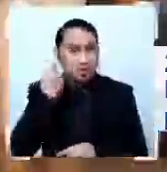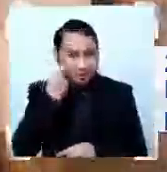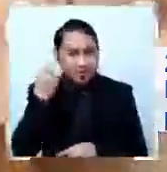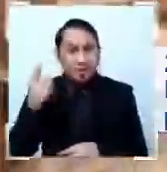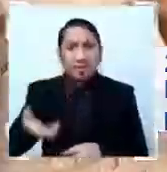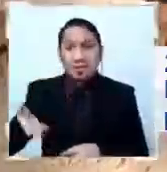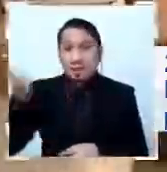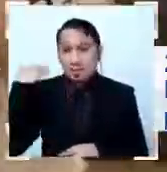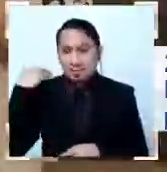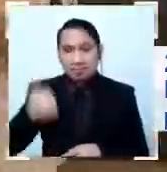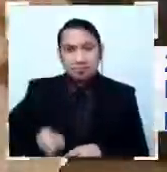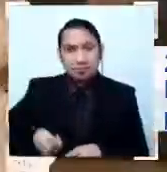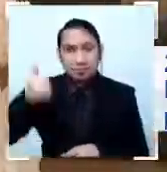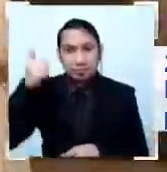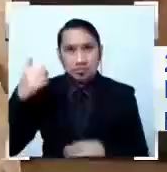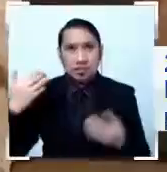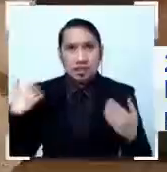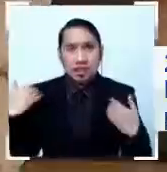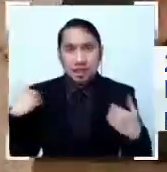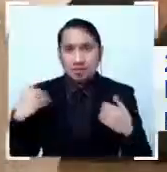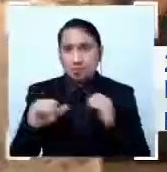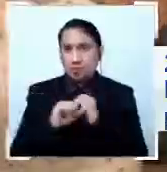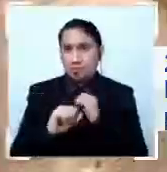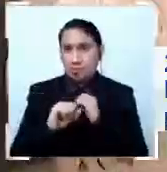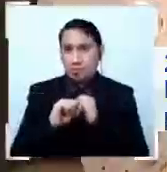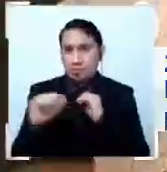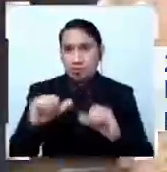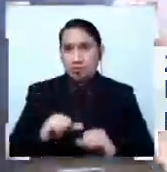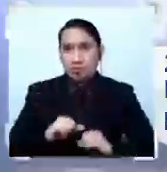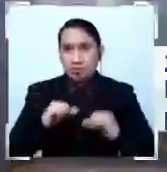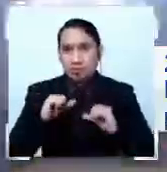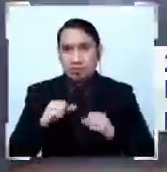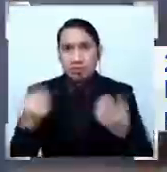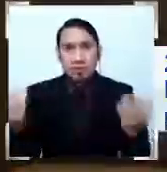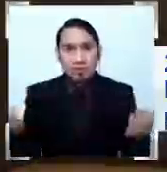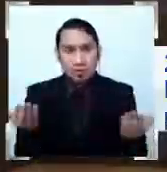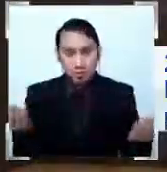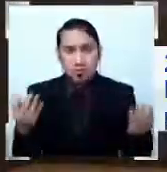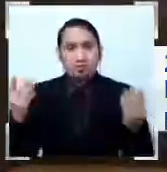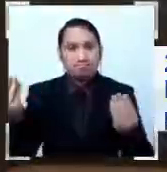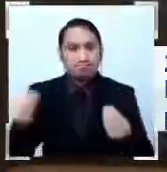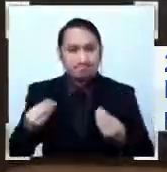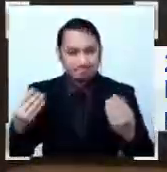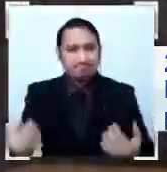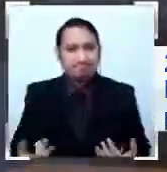May mga advocacy silang pinagmamalaki at pinagugutan ng inspirasyon.